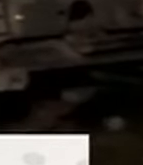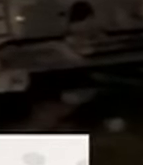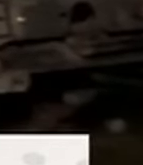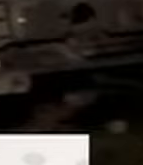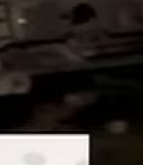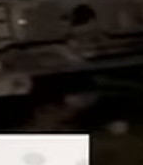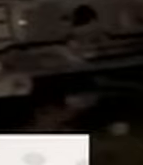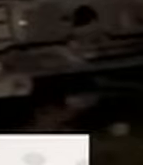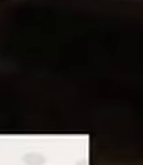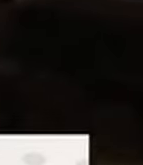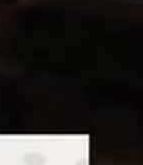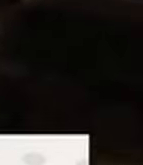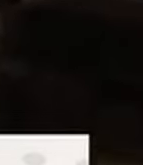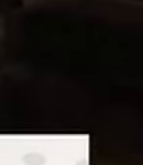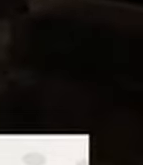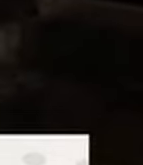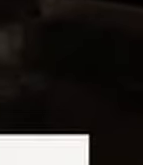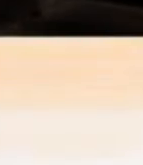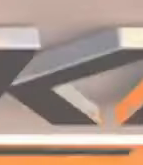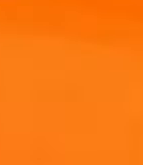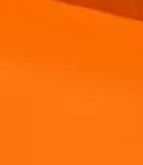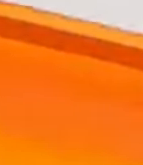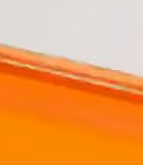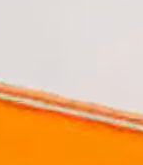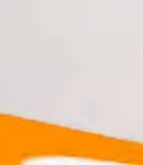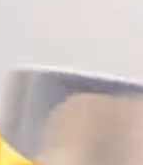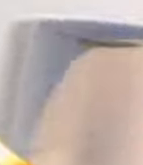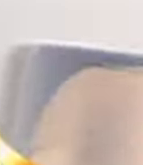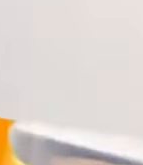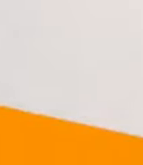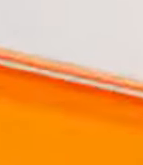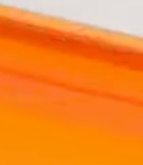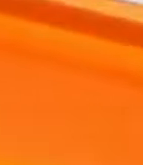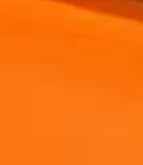4 baada ya mtu mmoja kufariki leo.